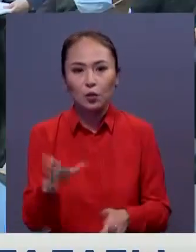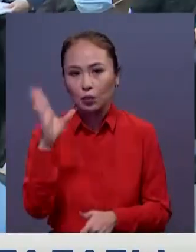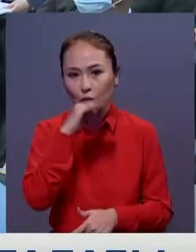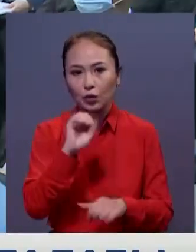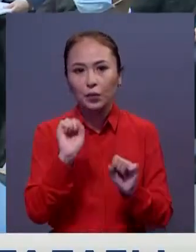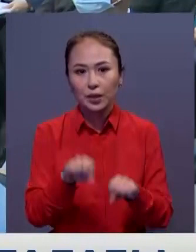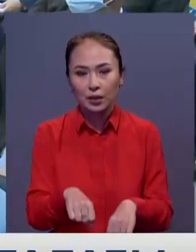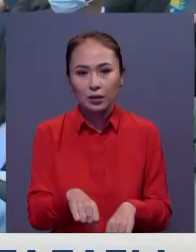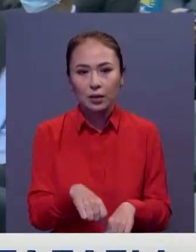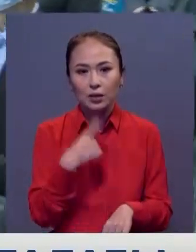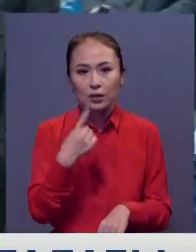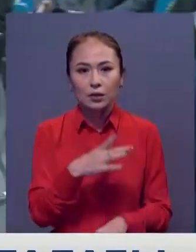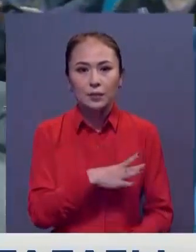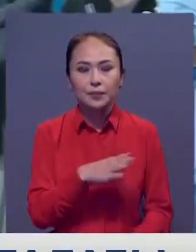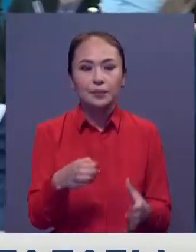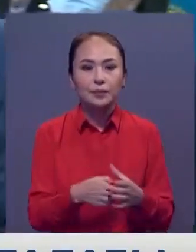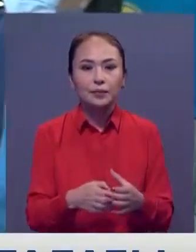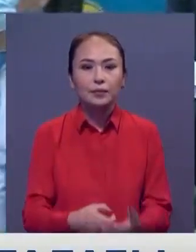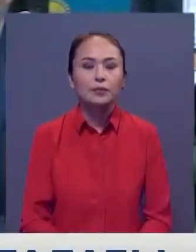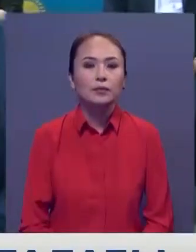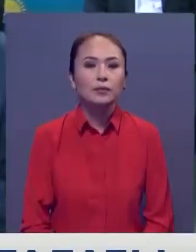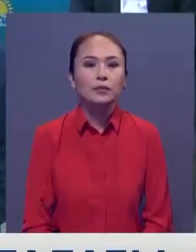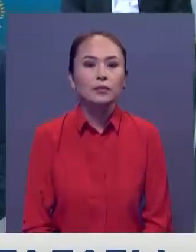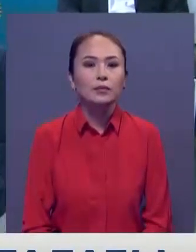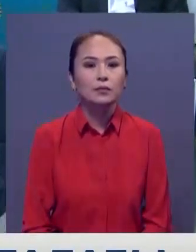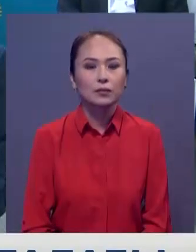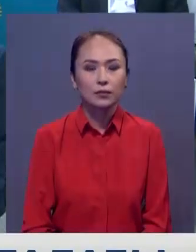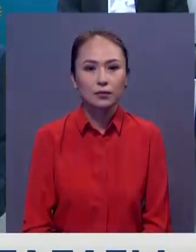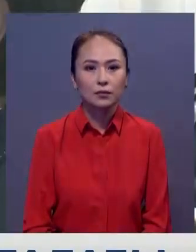мамандар даярлауға мүмкіндік береді, дейді ағартушы қоғам өкілдері.